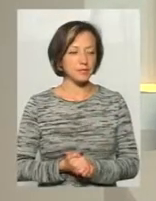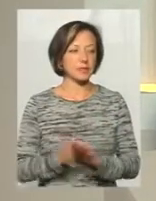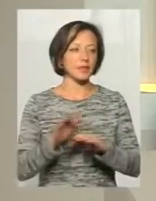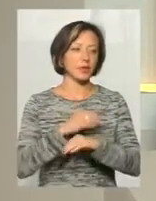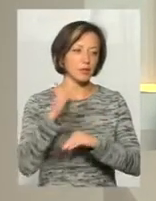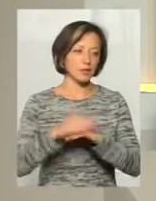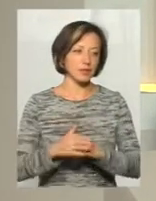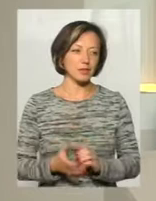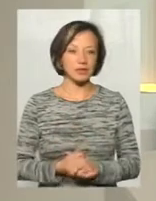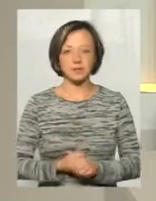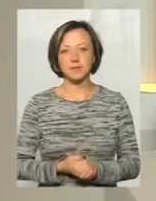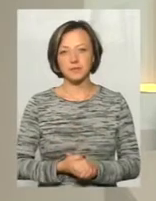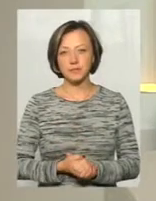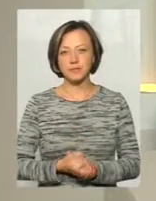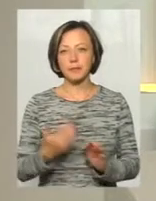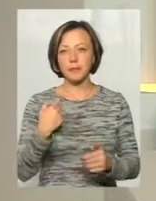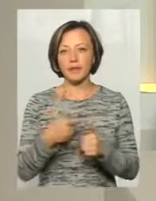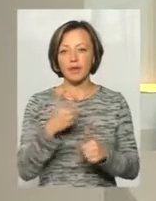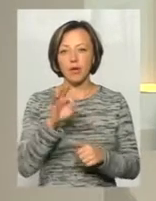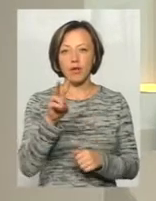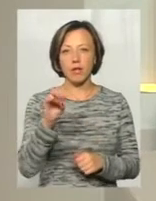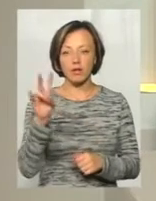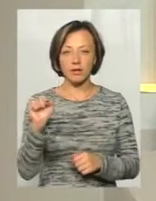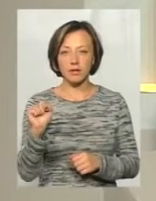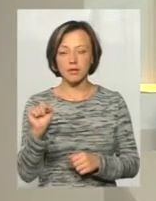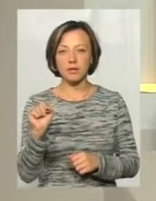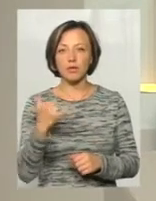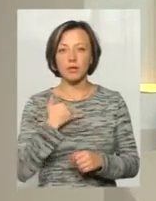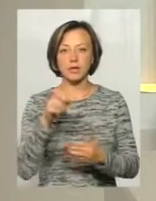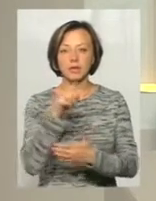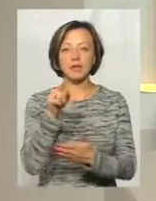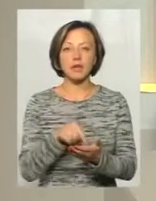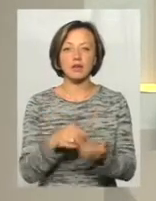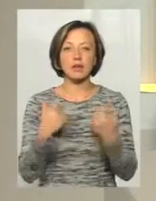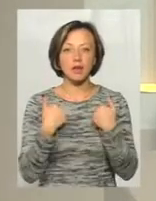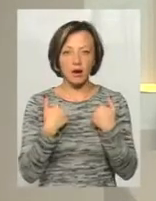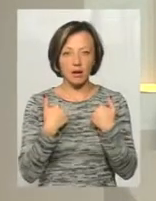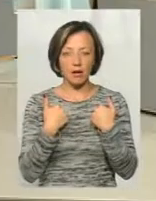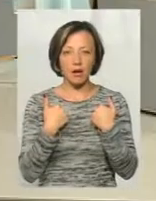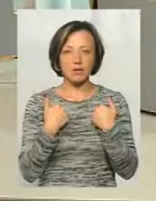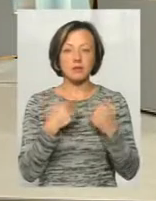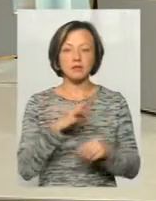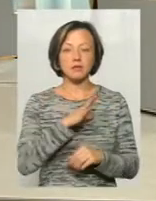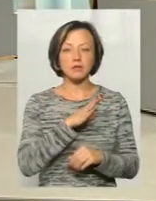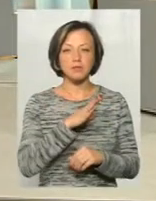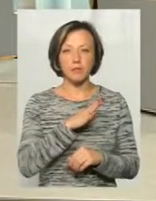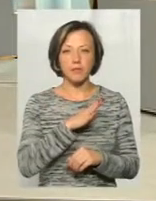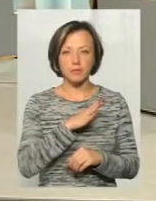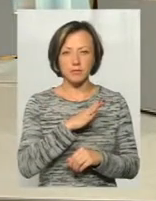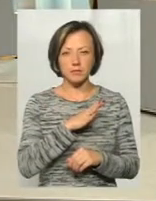вечір. Доброго вечора. Мене звати Олена. У мене є таке питання. Я була субсидією